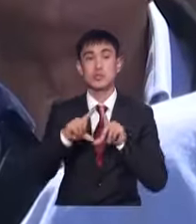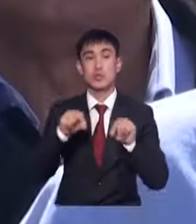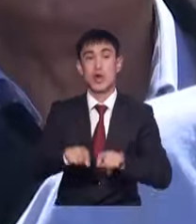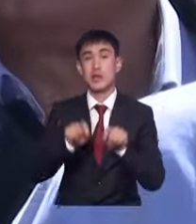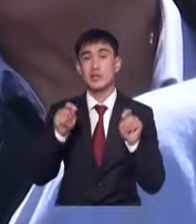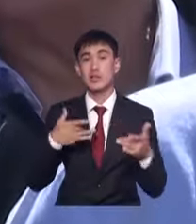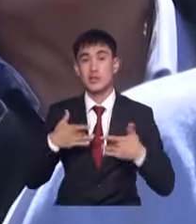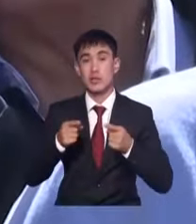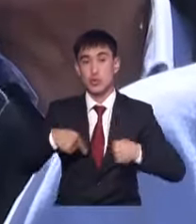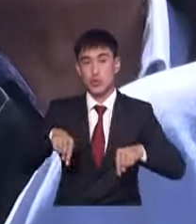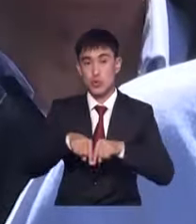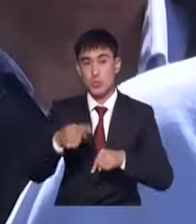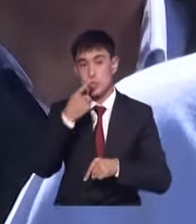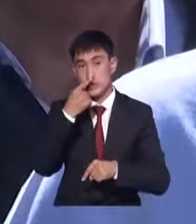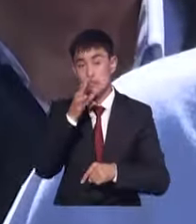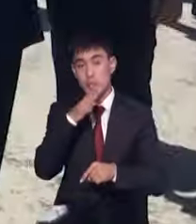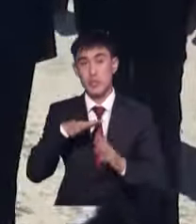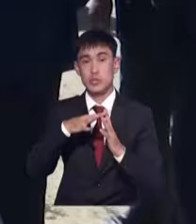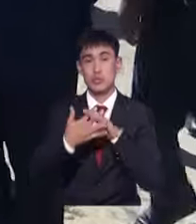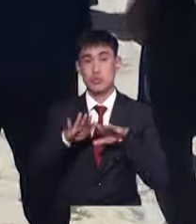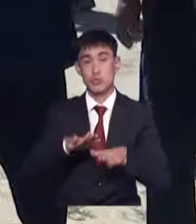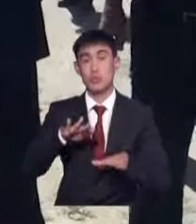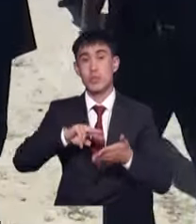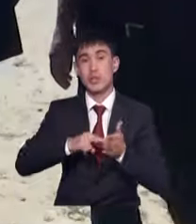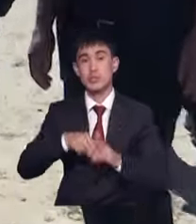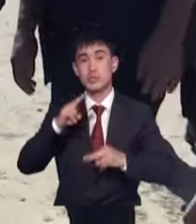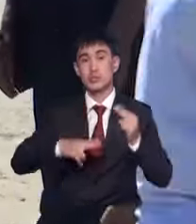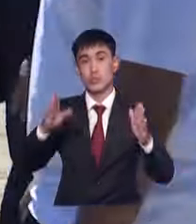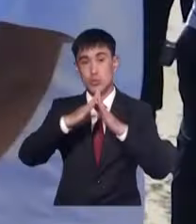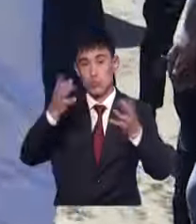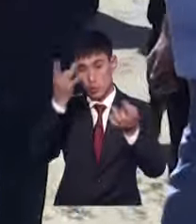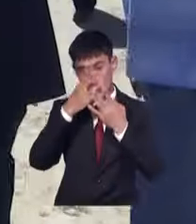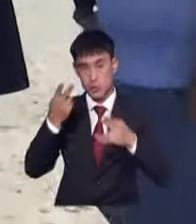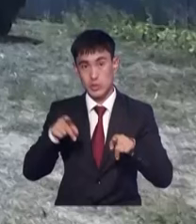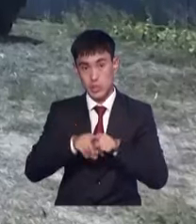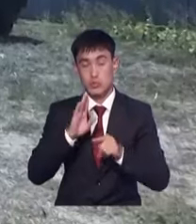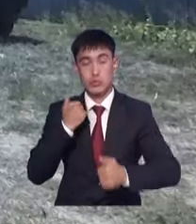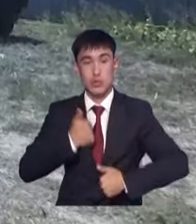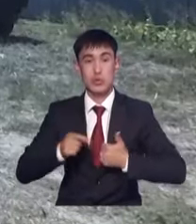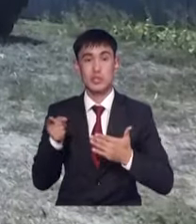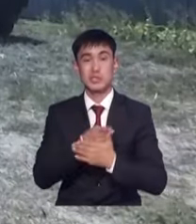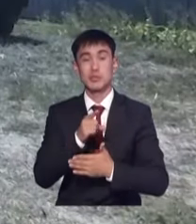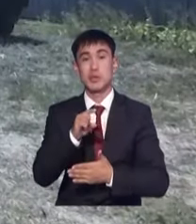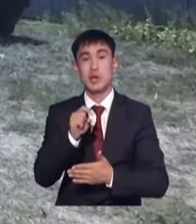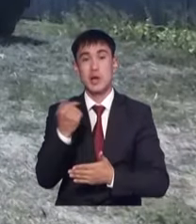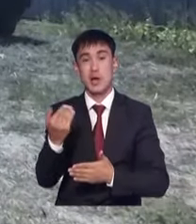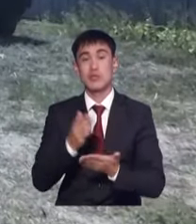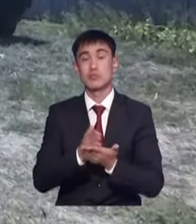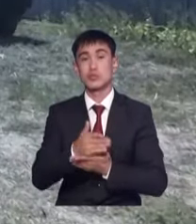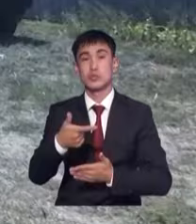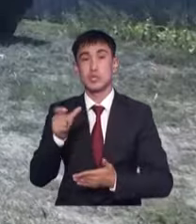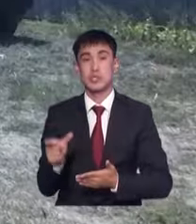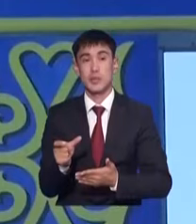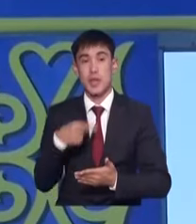театральный кружок. Кроме того, в ближайшее время в населенном пункте планируется построить дом культуры, который также будет гордо носить имя одного из заслуженных